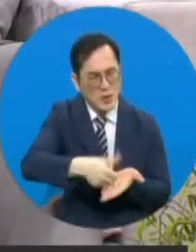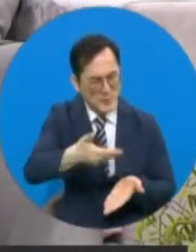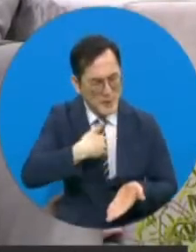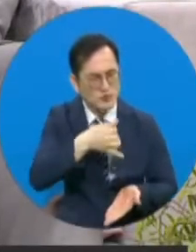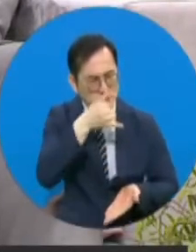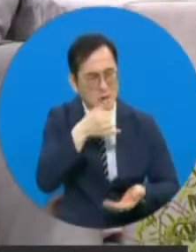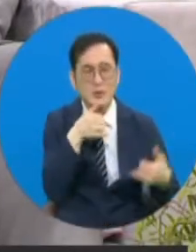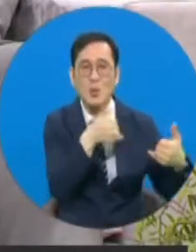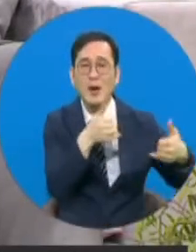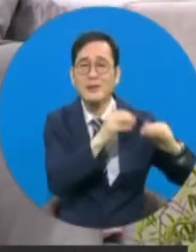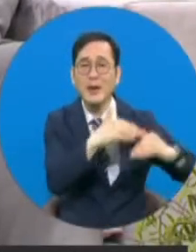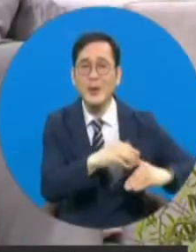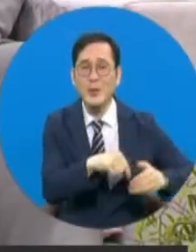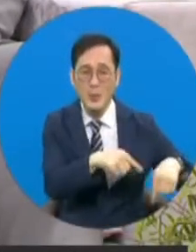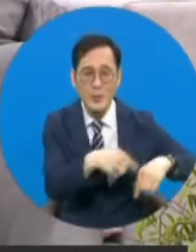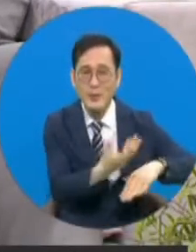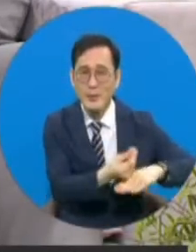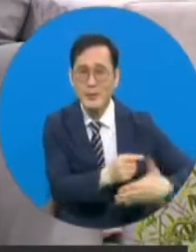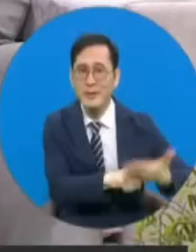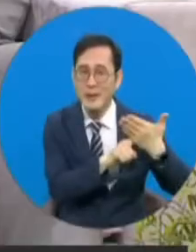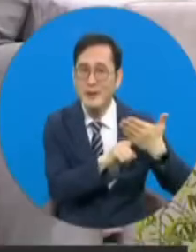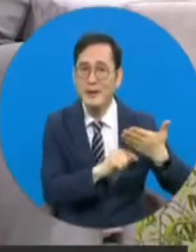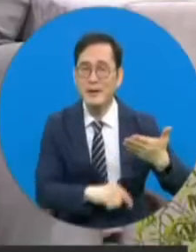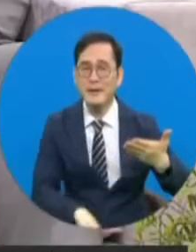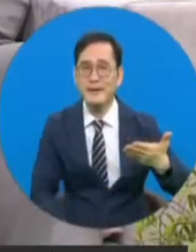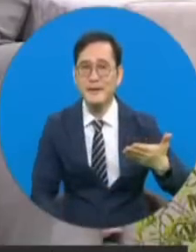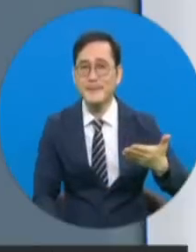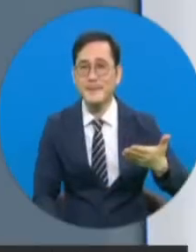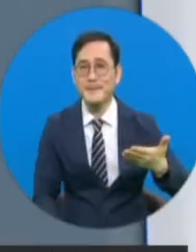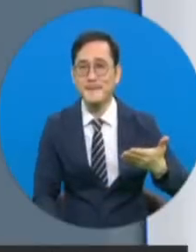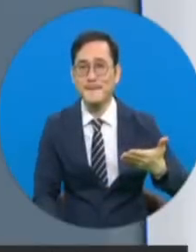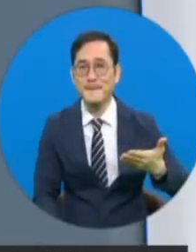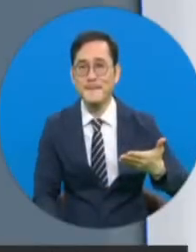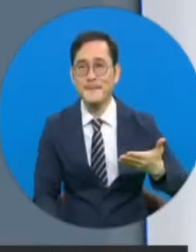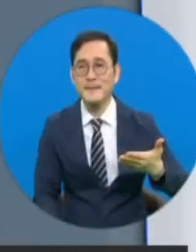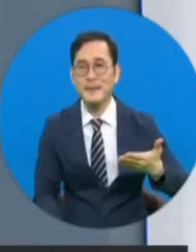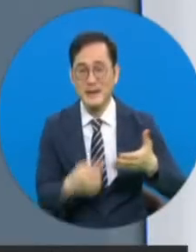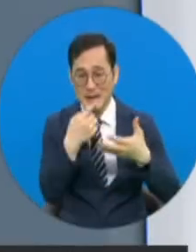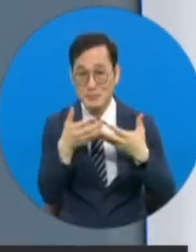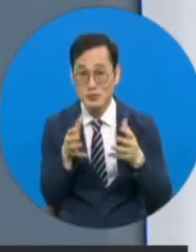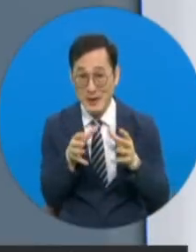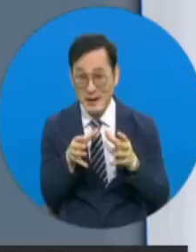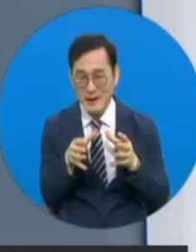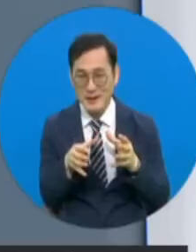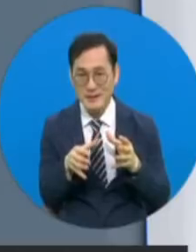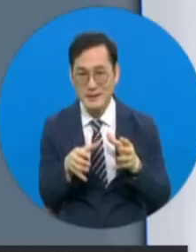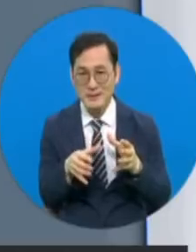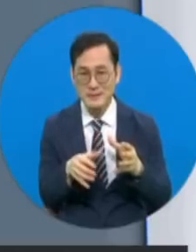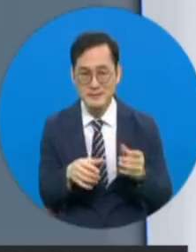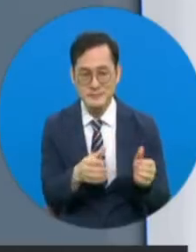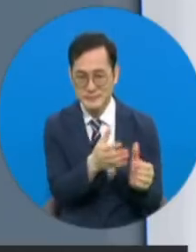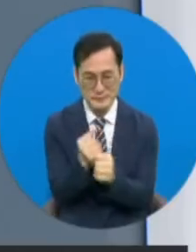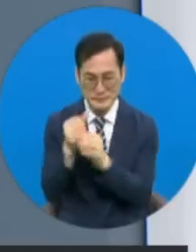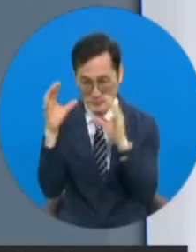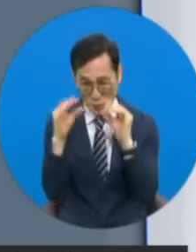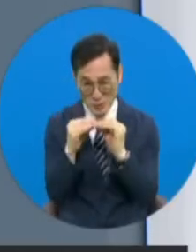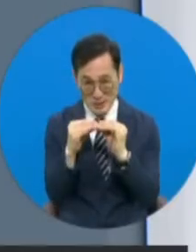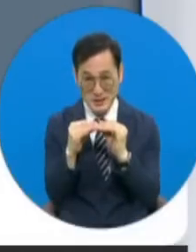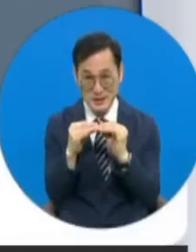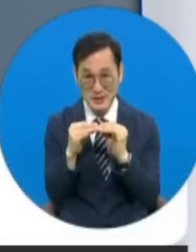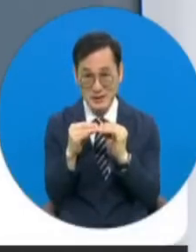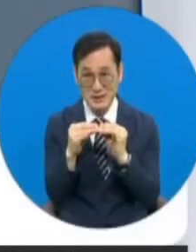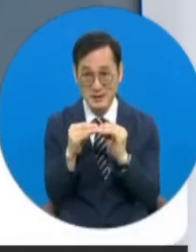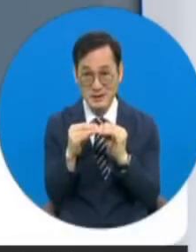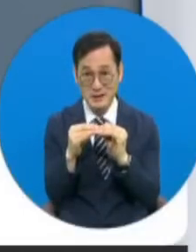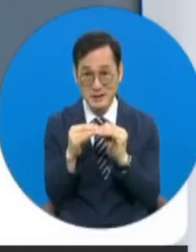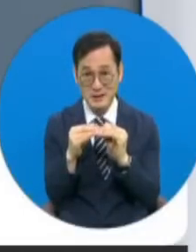체포동에 표결 할지가 상당히 좀 궁금해지는데요 민주당 의원들 일각에서는 만약에 체포 동의안이 가결되면 구속될